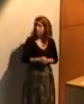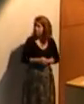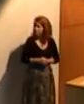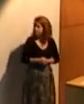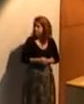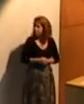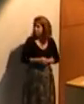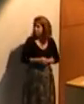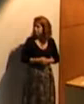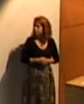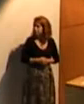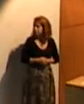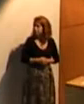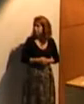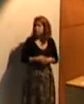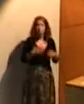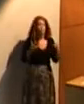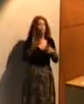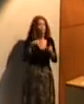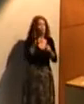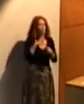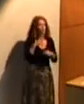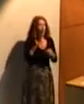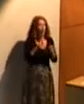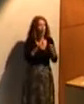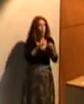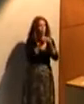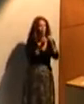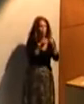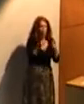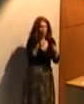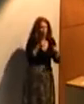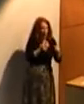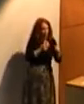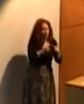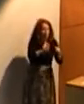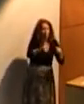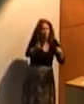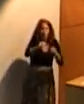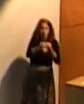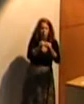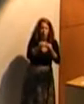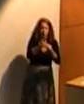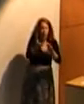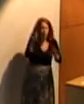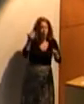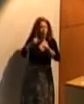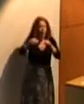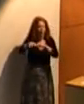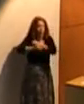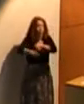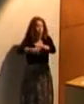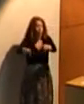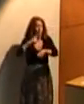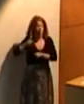aussi il ya ce fameux ciseaux moléculaires se crisper arcas neuf donc temps entend beaucoup parler dans les médias qui font que